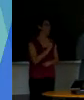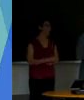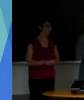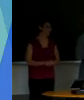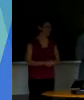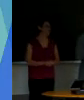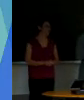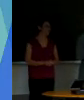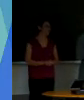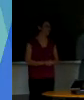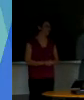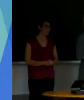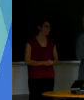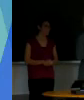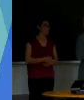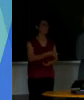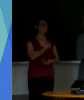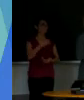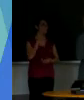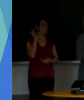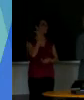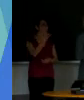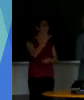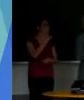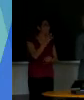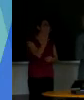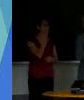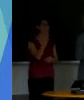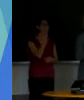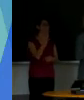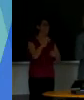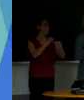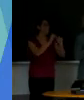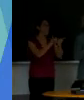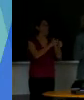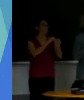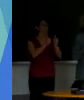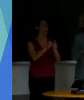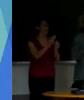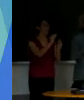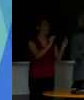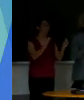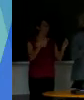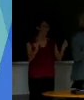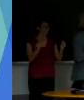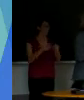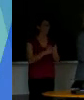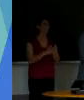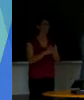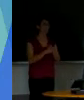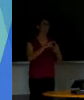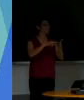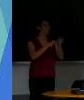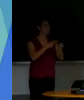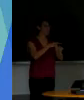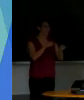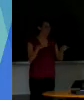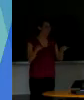facciamo nostra? La nostra missione è quella di formare un giovane ingegnere che sia in grado di